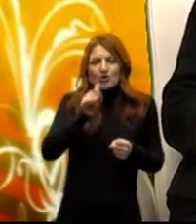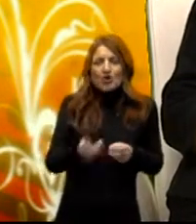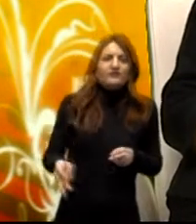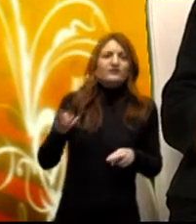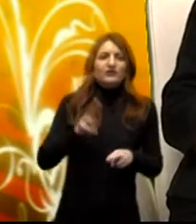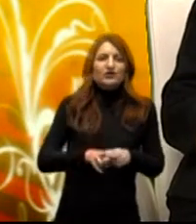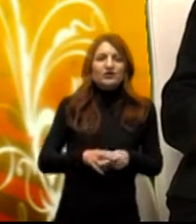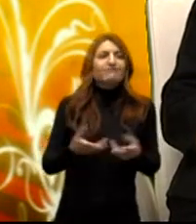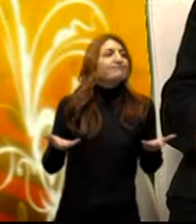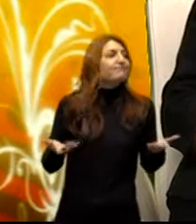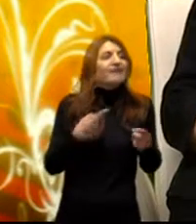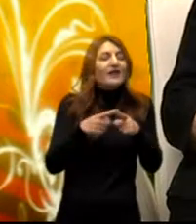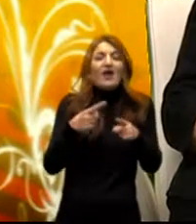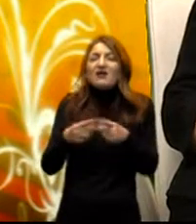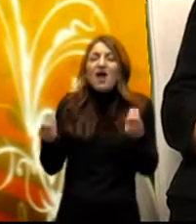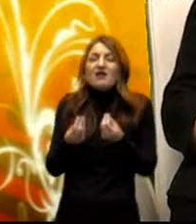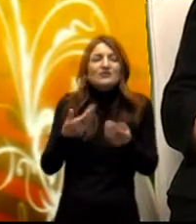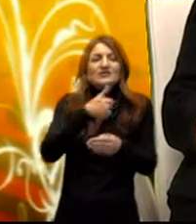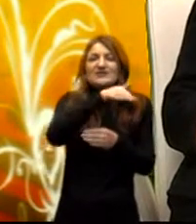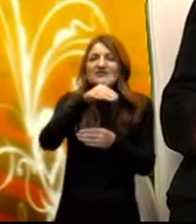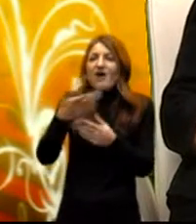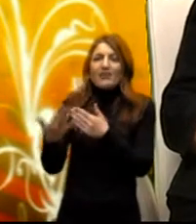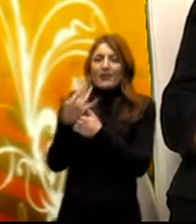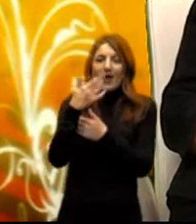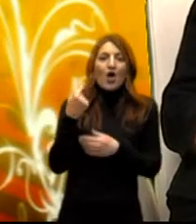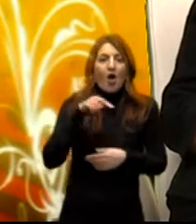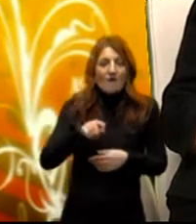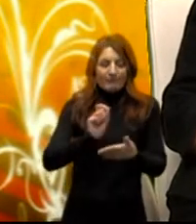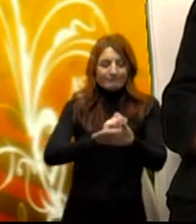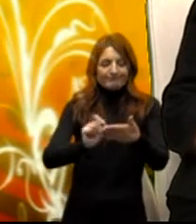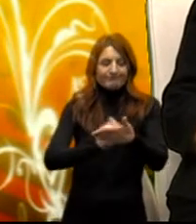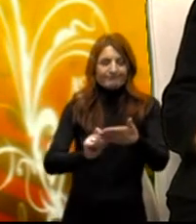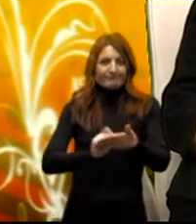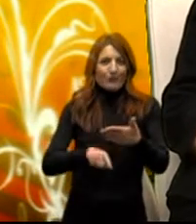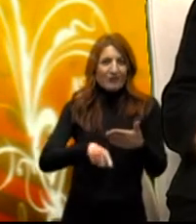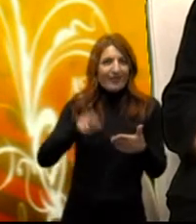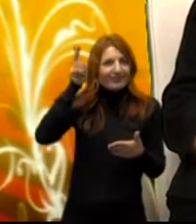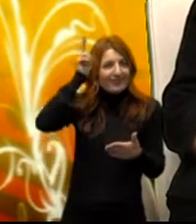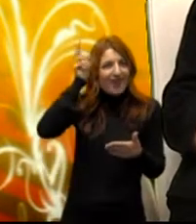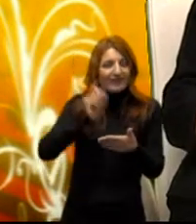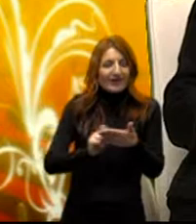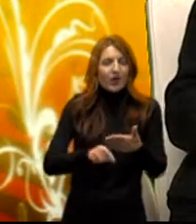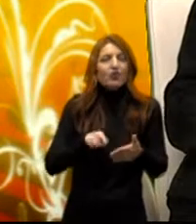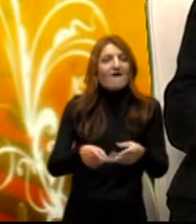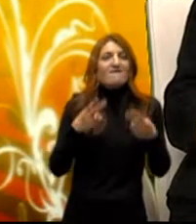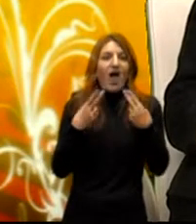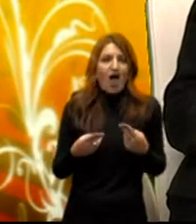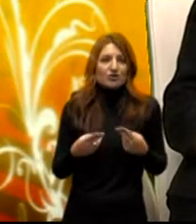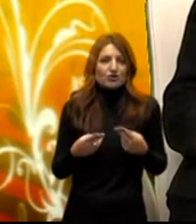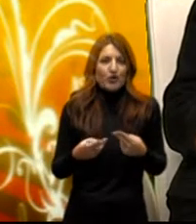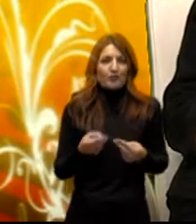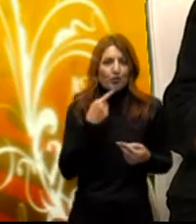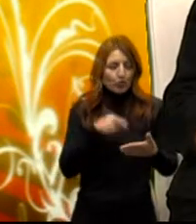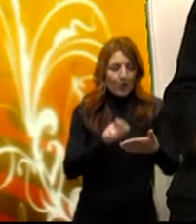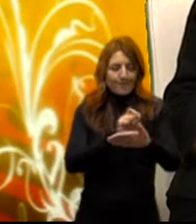neki vanjski faktori. Tako da taj dnevnik glavobolja je jako bitan, jer kad vodi neko